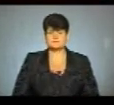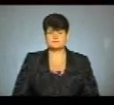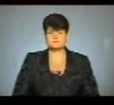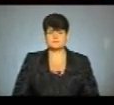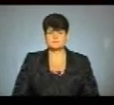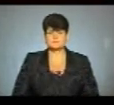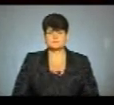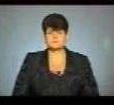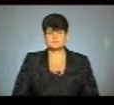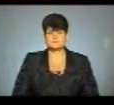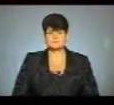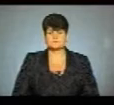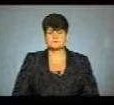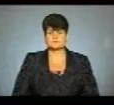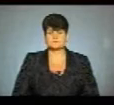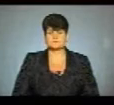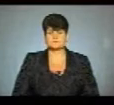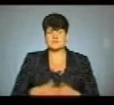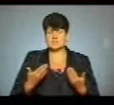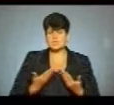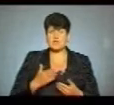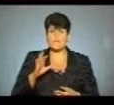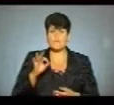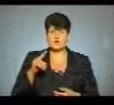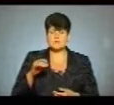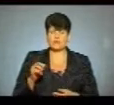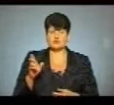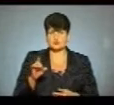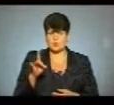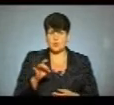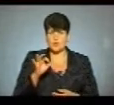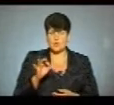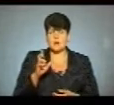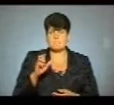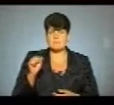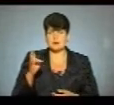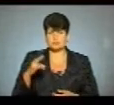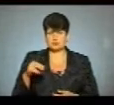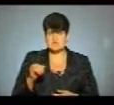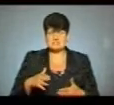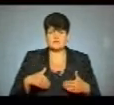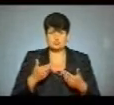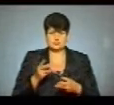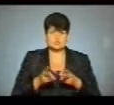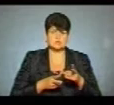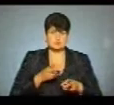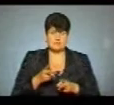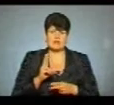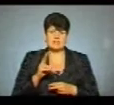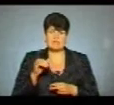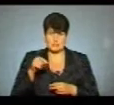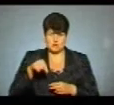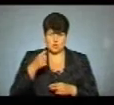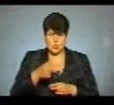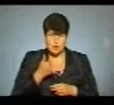Суспільному, Тернопіль. Жителька Возилова Бучицького району Ольга Бандусяк звернулася з позовом до суду в квітні цього